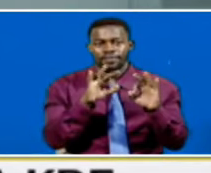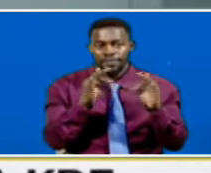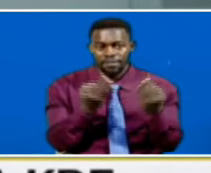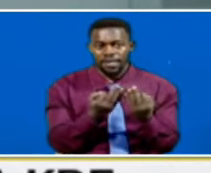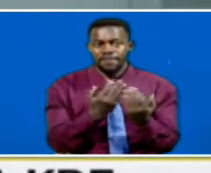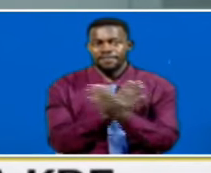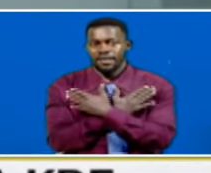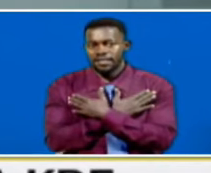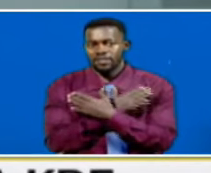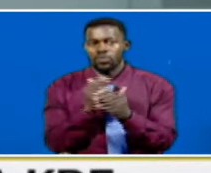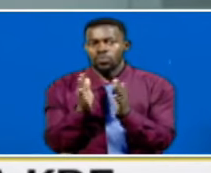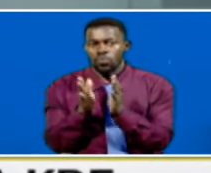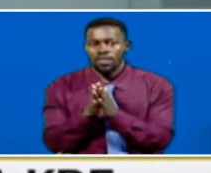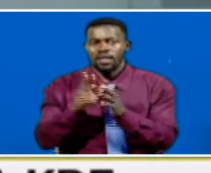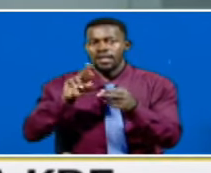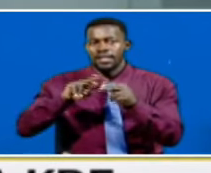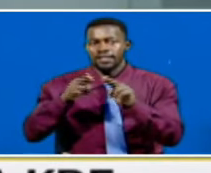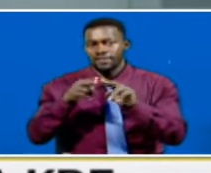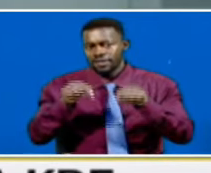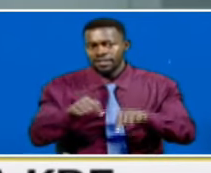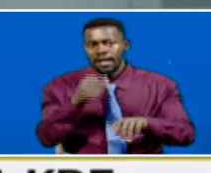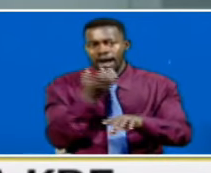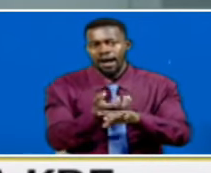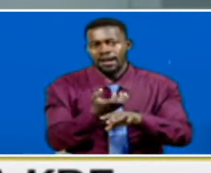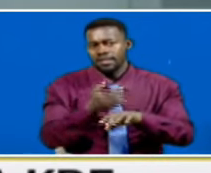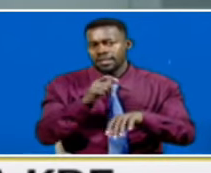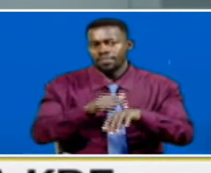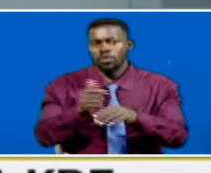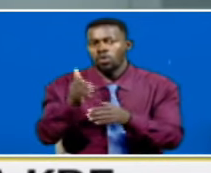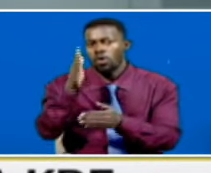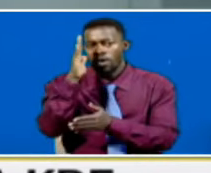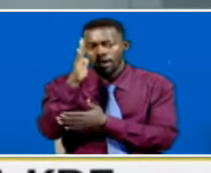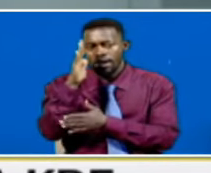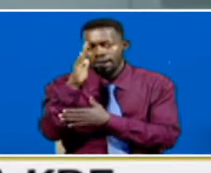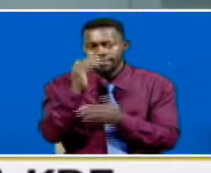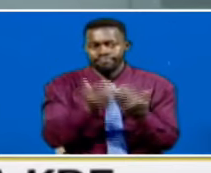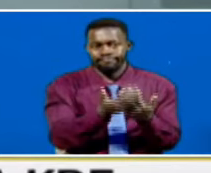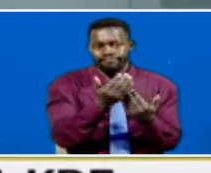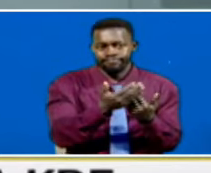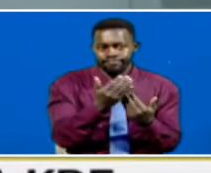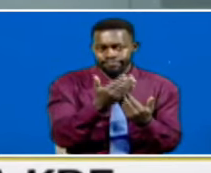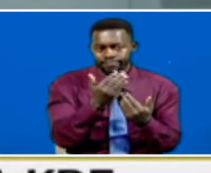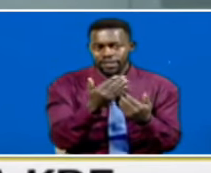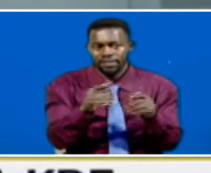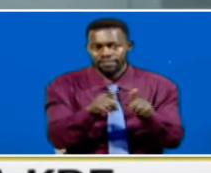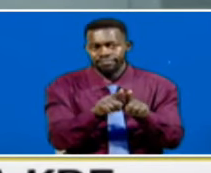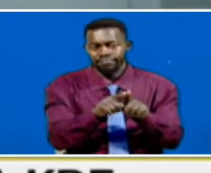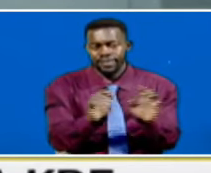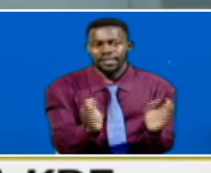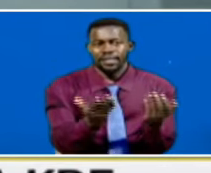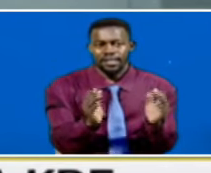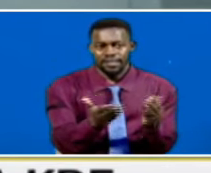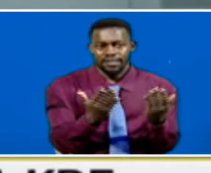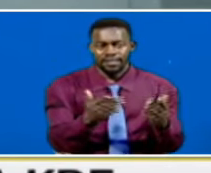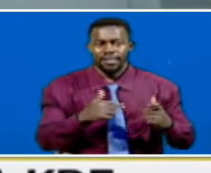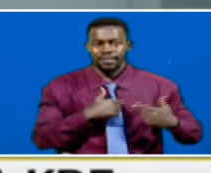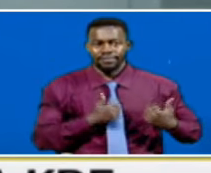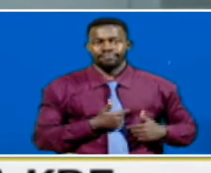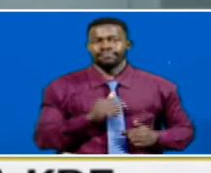marafiki na familia ya Moi wakati huu wa majonzi. Mungu azidi kuwapa nguvu na ilaze nafsi yake palipo na